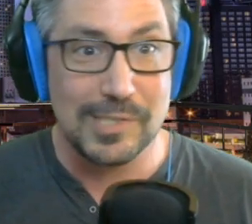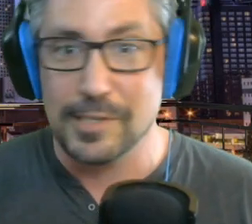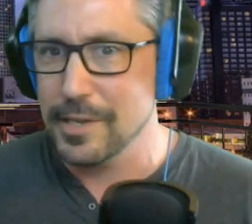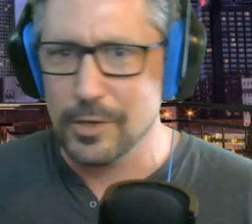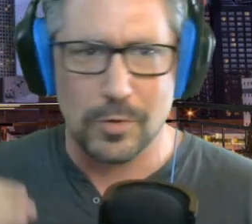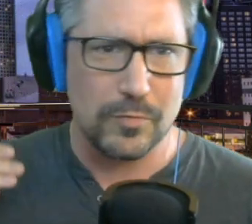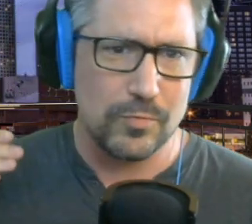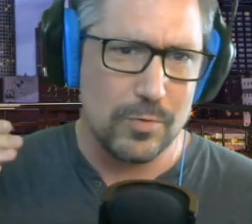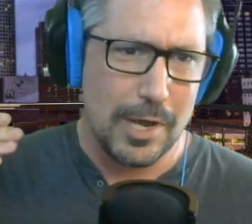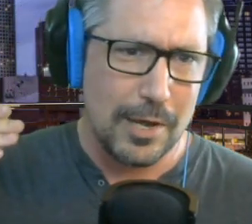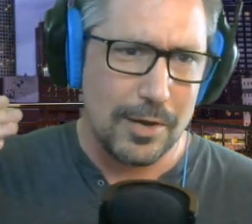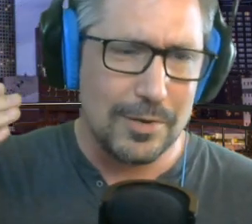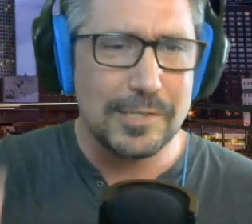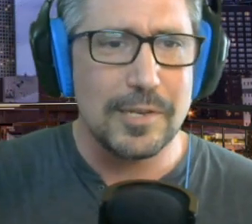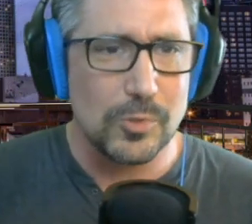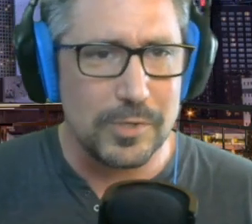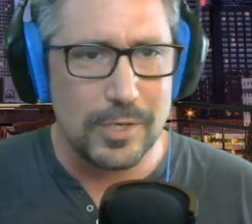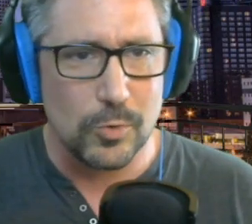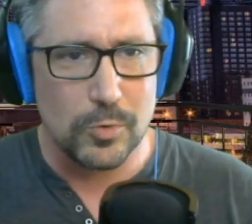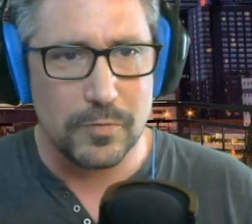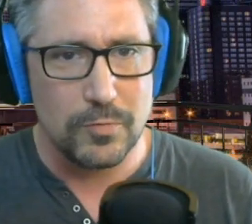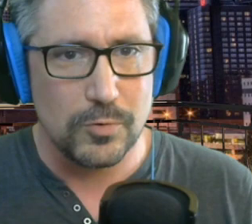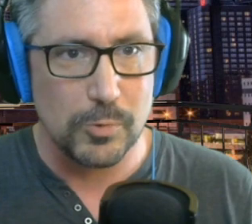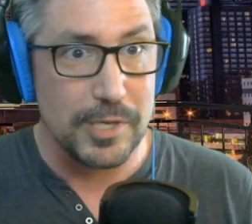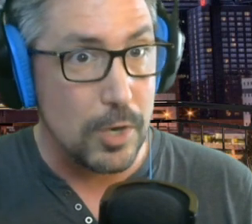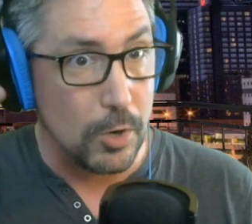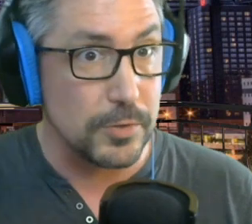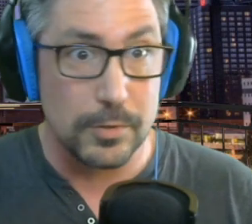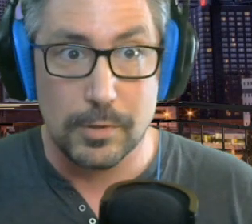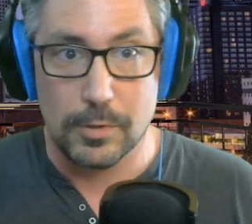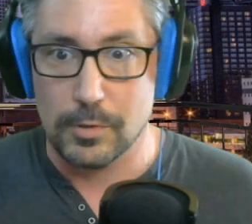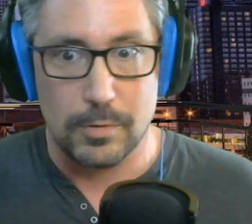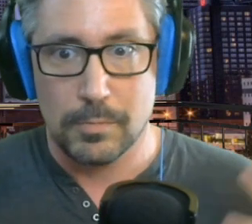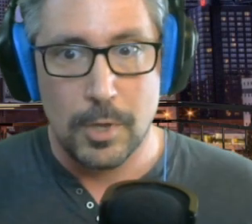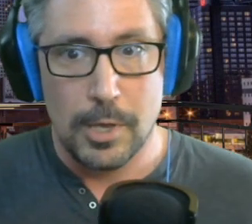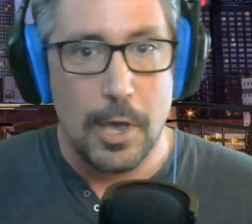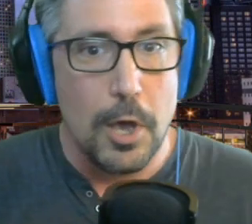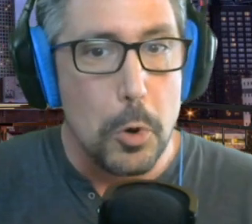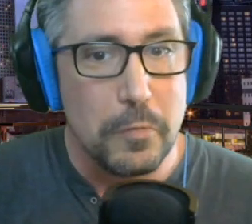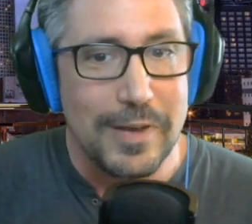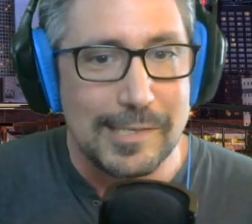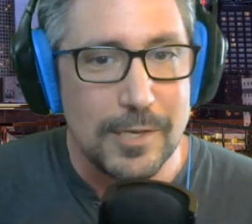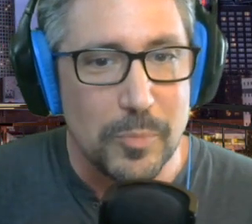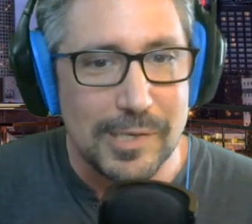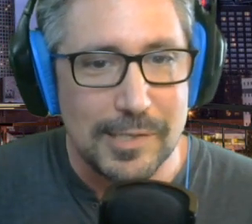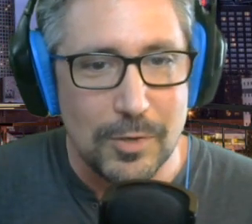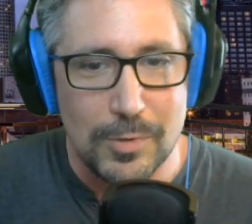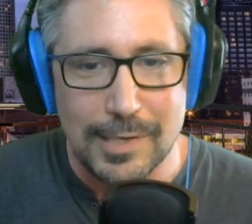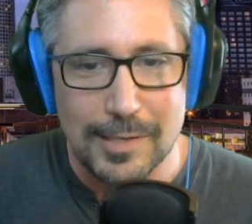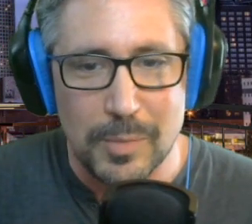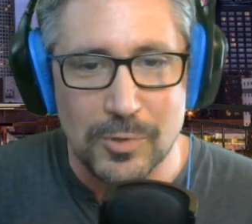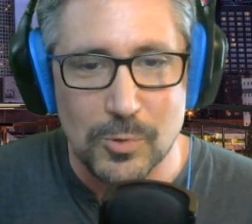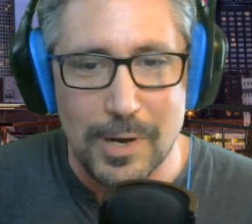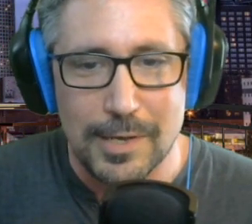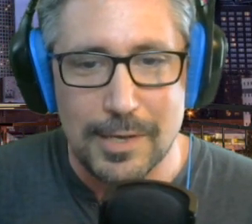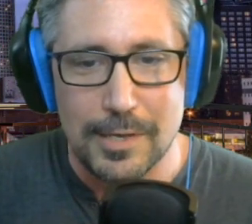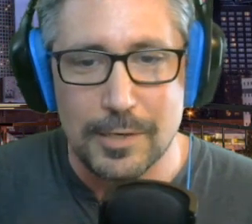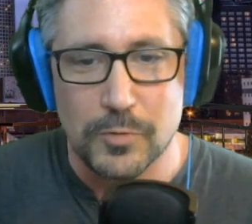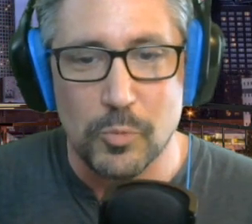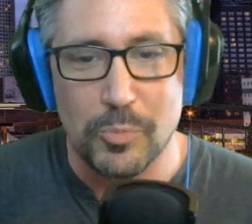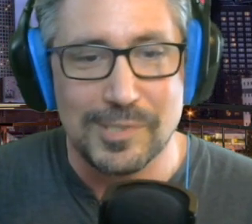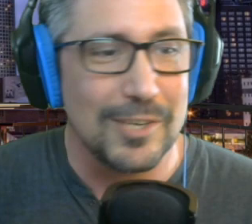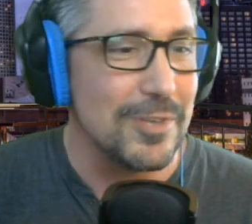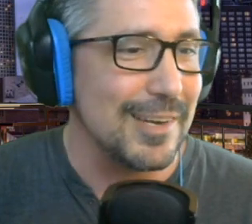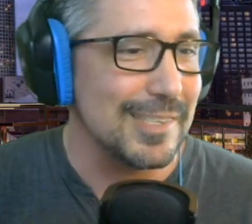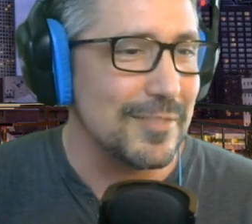ça que vous signiez, que vous lisiez les sous-titres ou que vous soyez entendant. On va essayer de passer une très très bonne soirée et